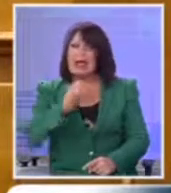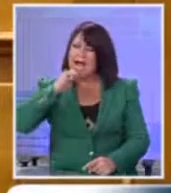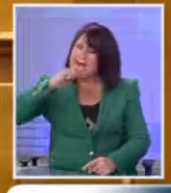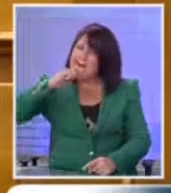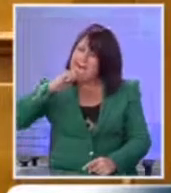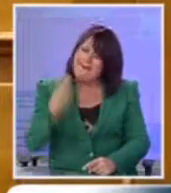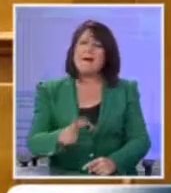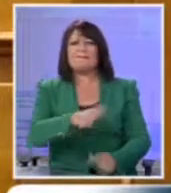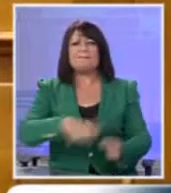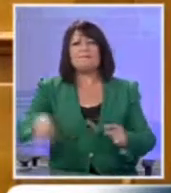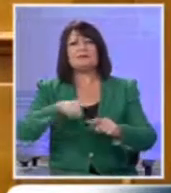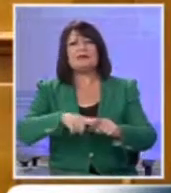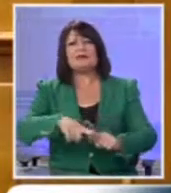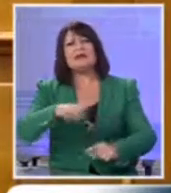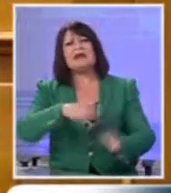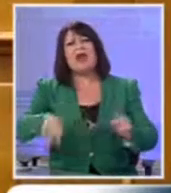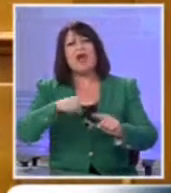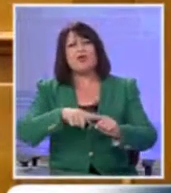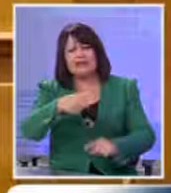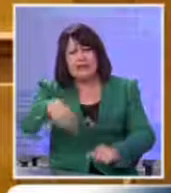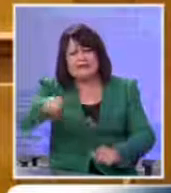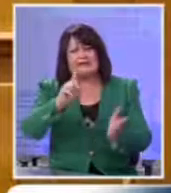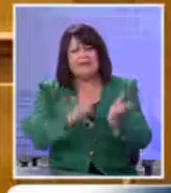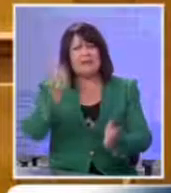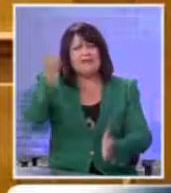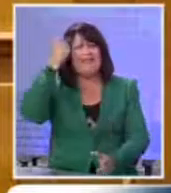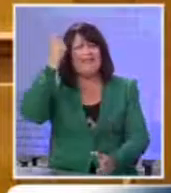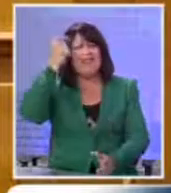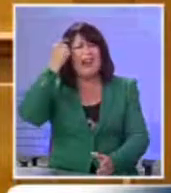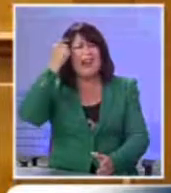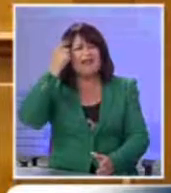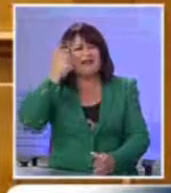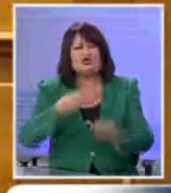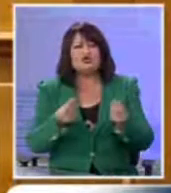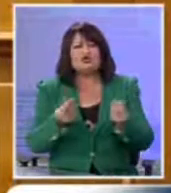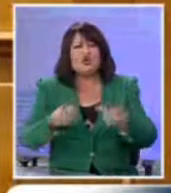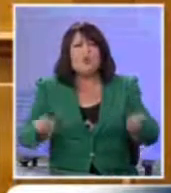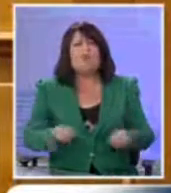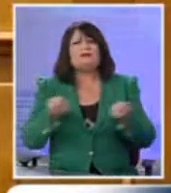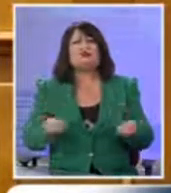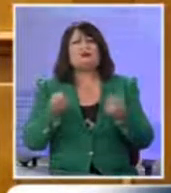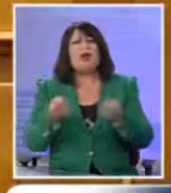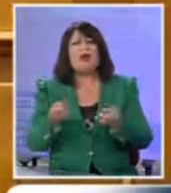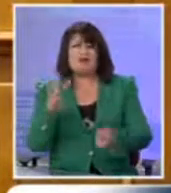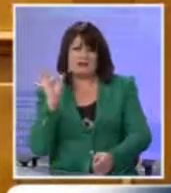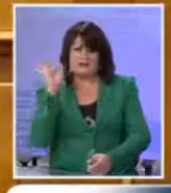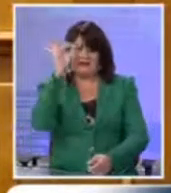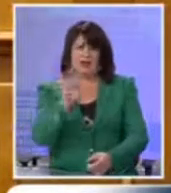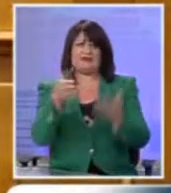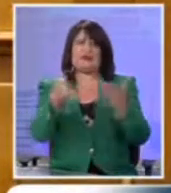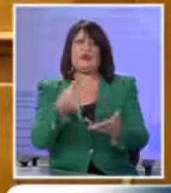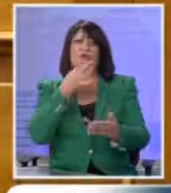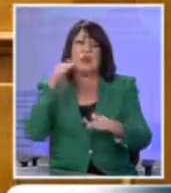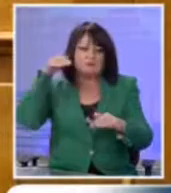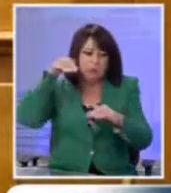σας ταρακουνήσει καθόλου. Μπας και αντιληφθείτε ότι με τις πρακτικές σας μας φέρατε στο χείλος του